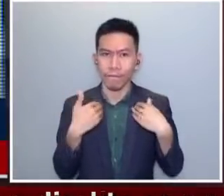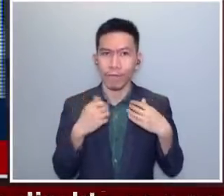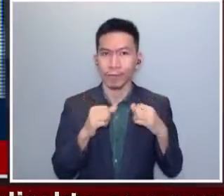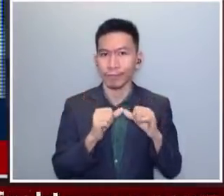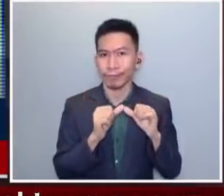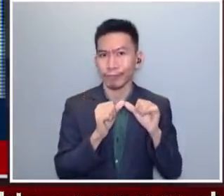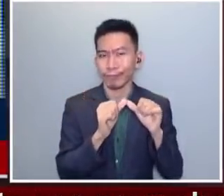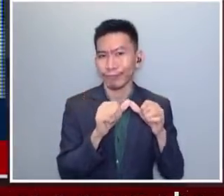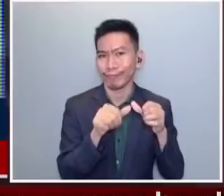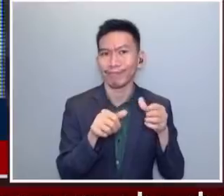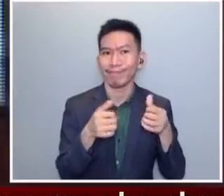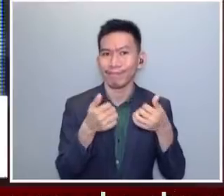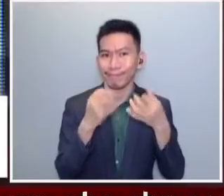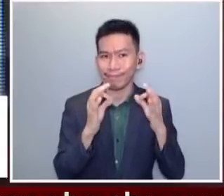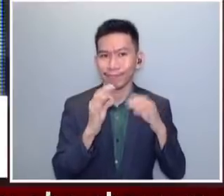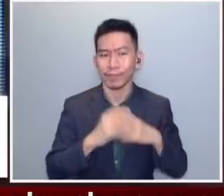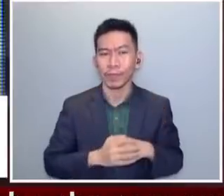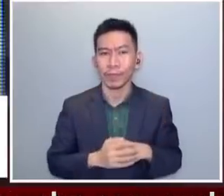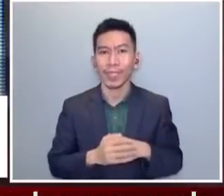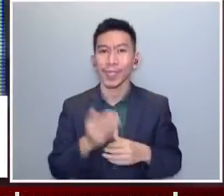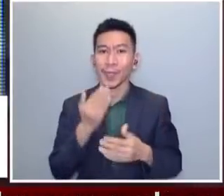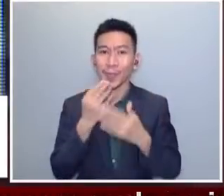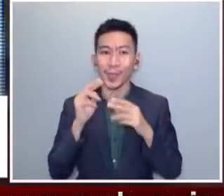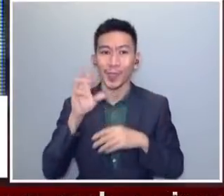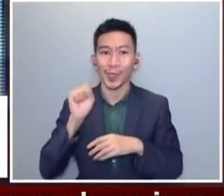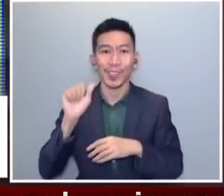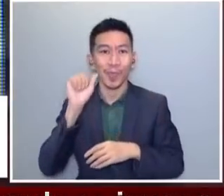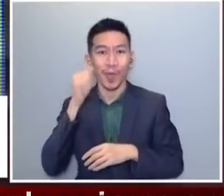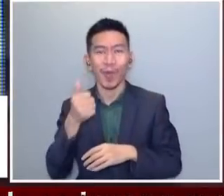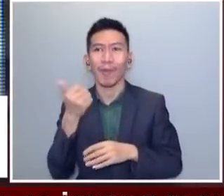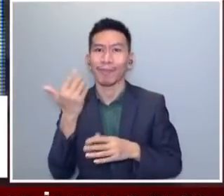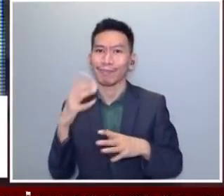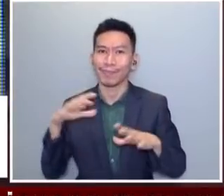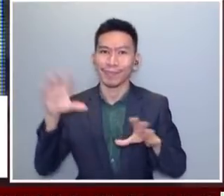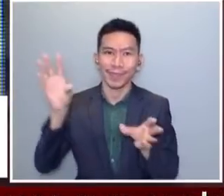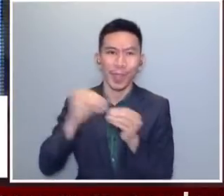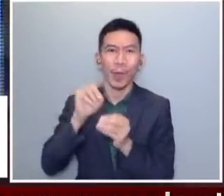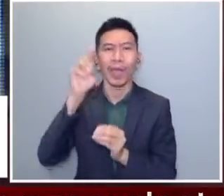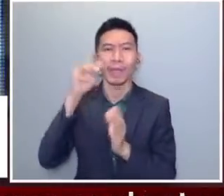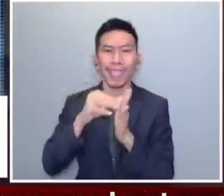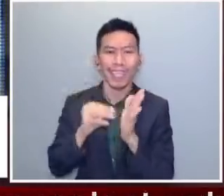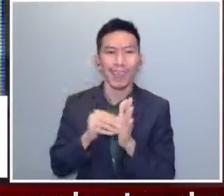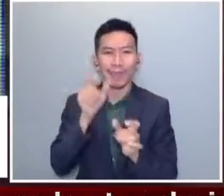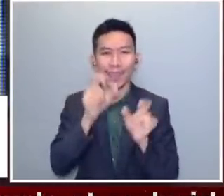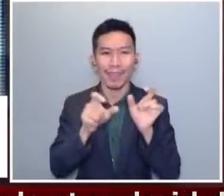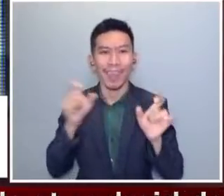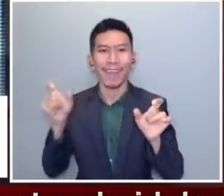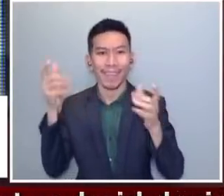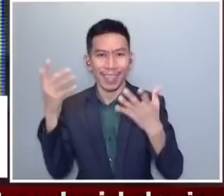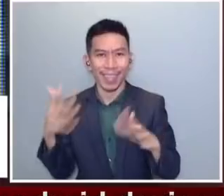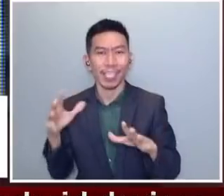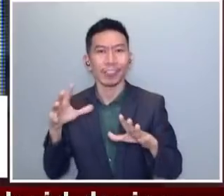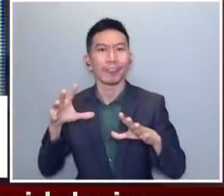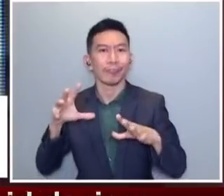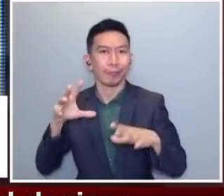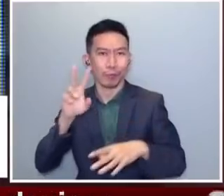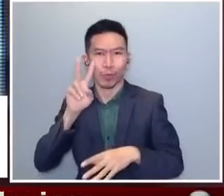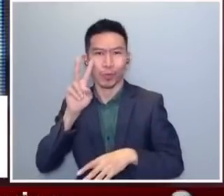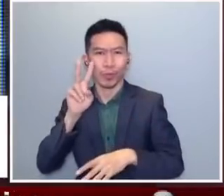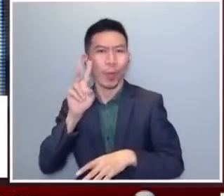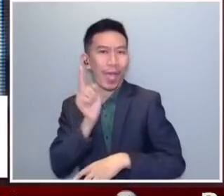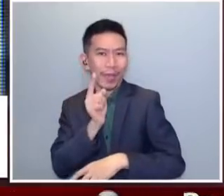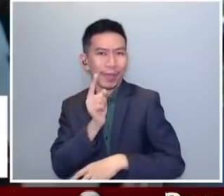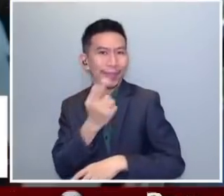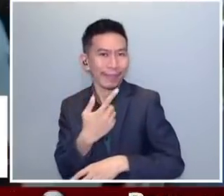tomorrow, we would have hit already 1 million persons. So 1 million persons in Quezon City would have already received at least one dose